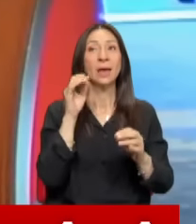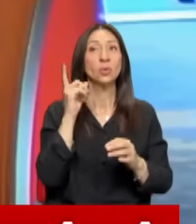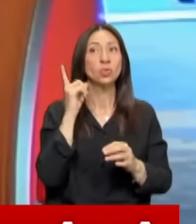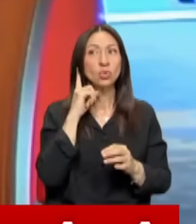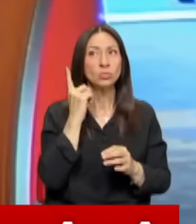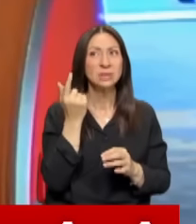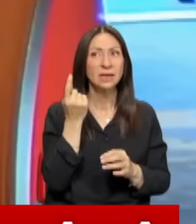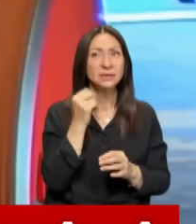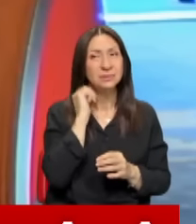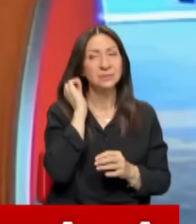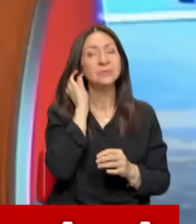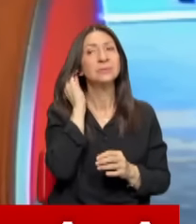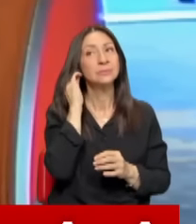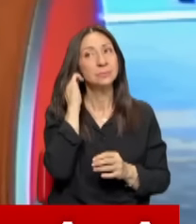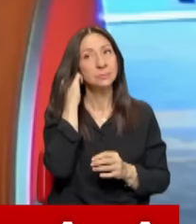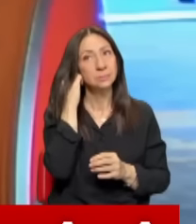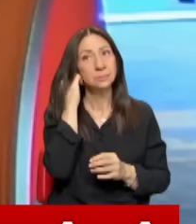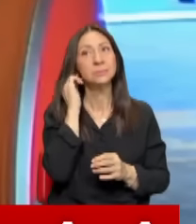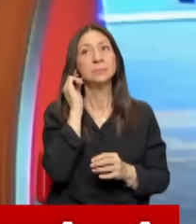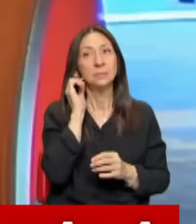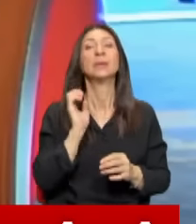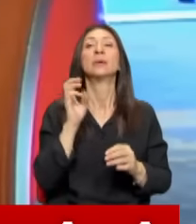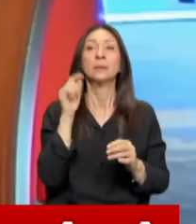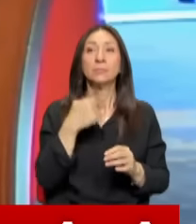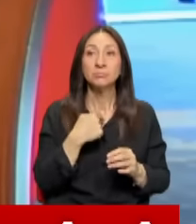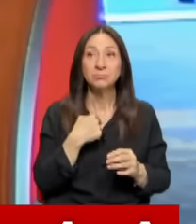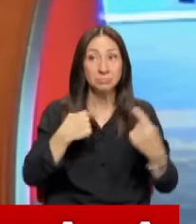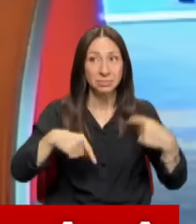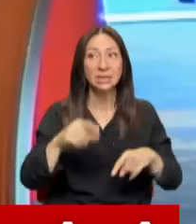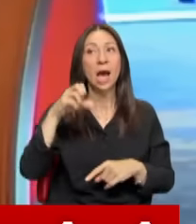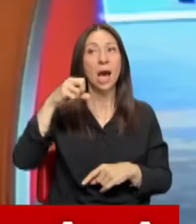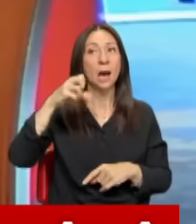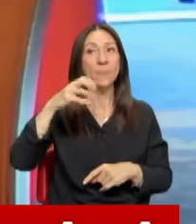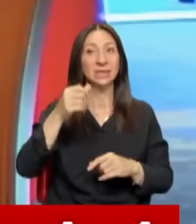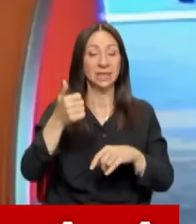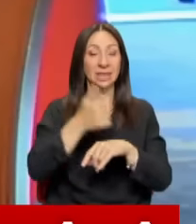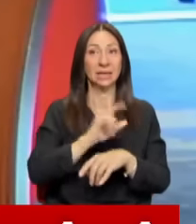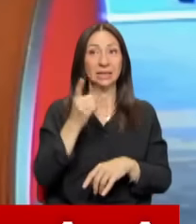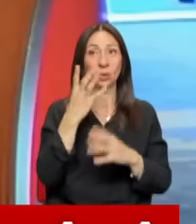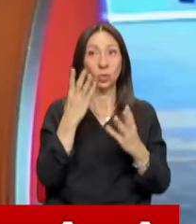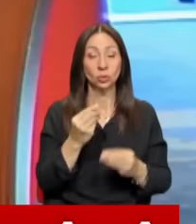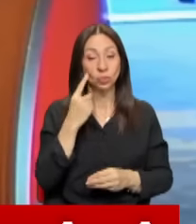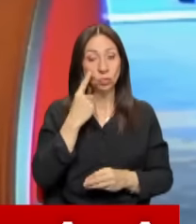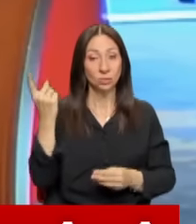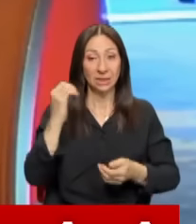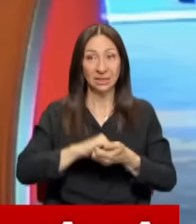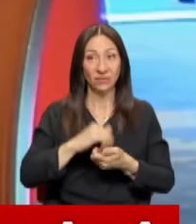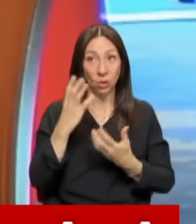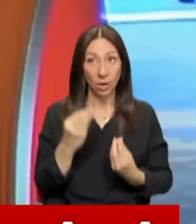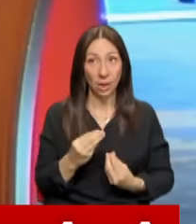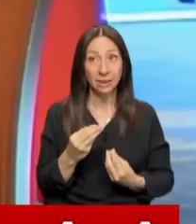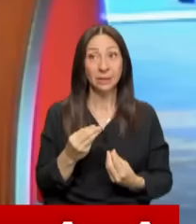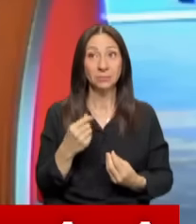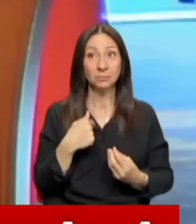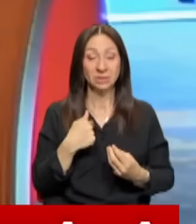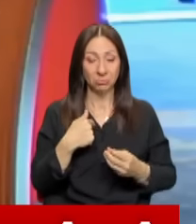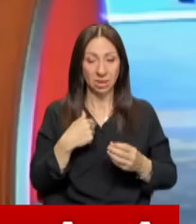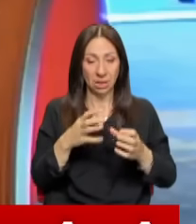Duyma şansımız var mı? Evet, şu an galiba. Ama biz AK Parti iktidarı olarak, Cumhur İttifakı olarak